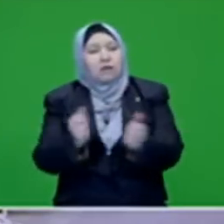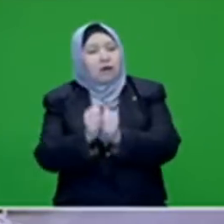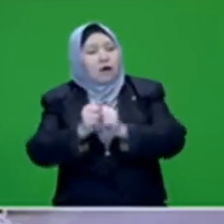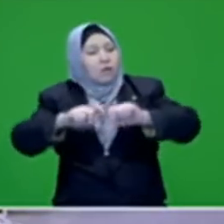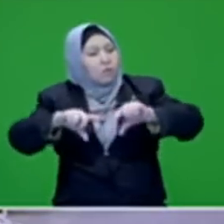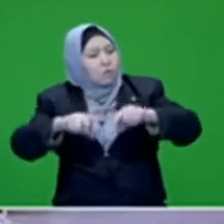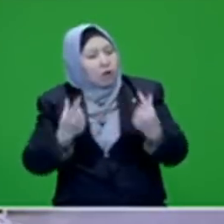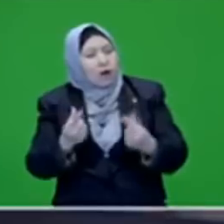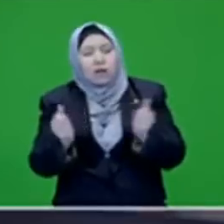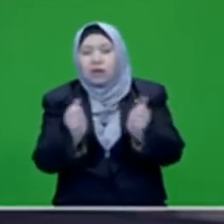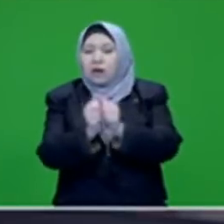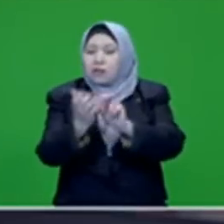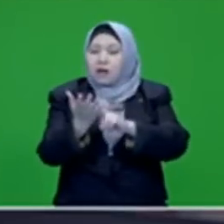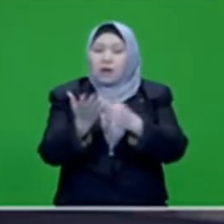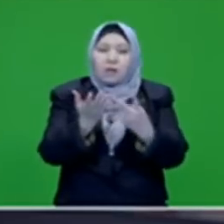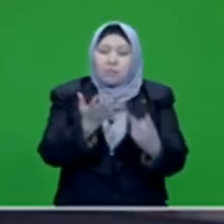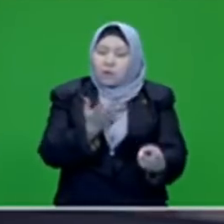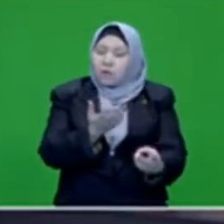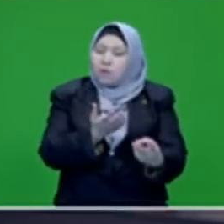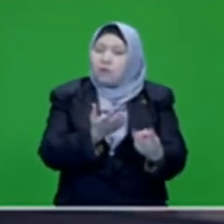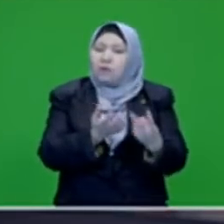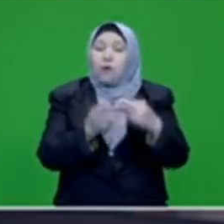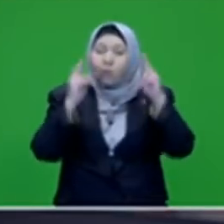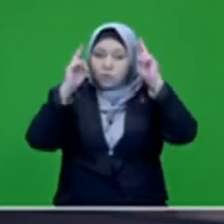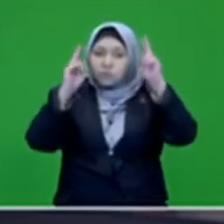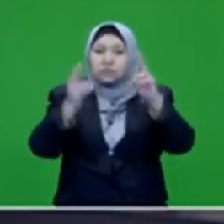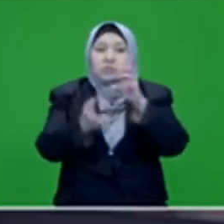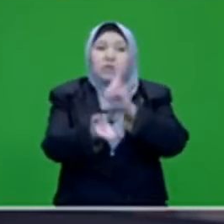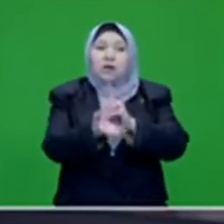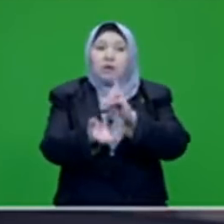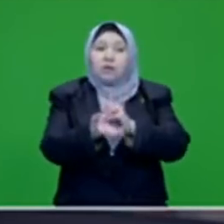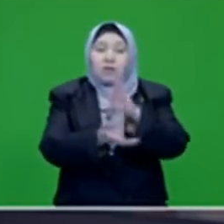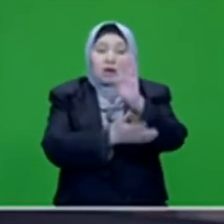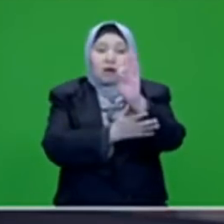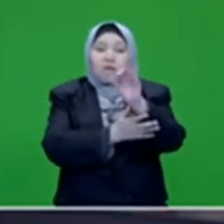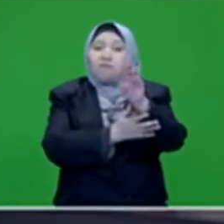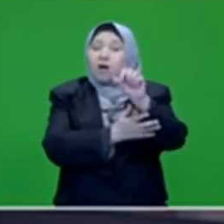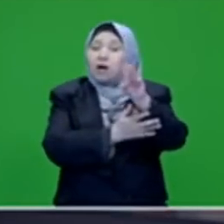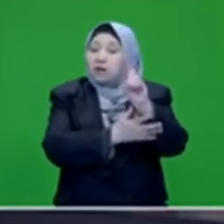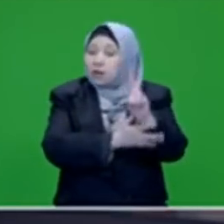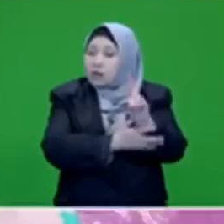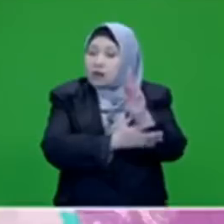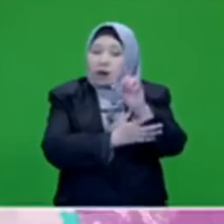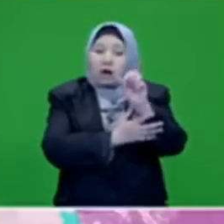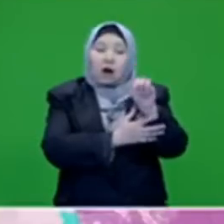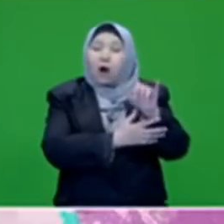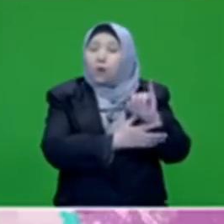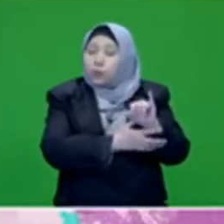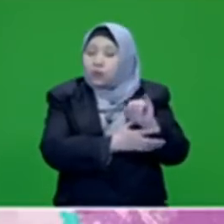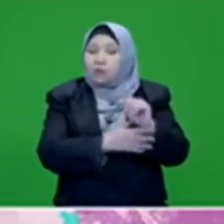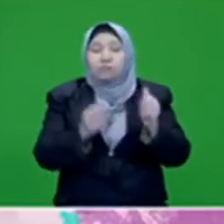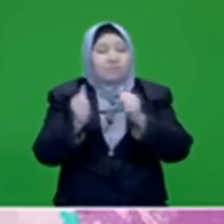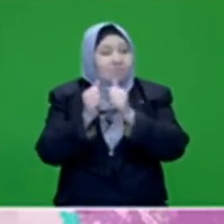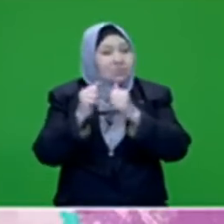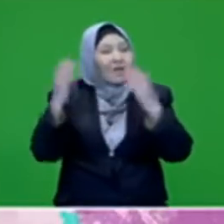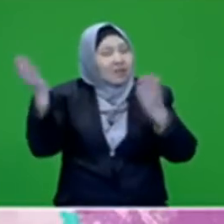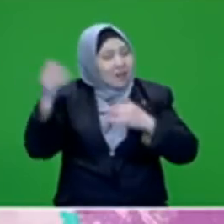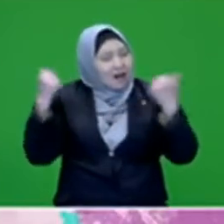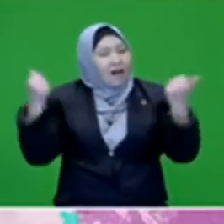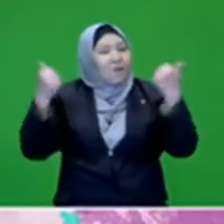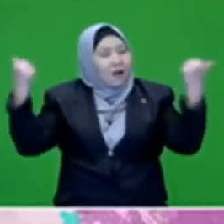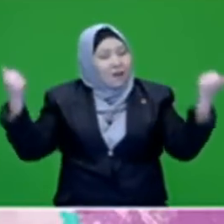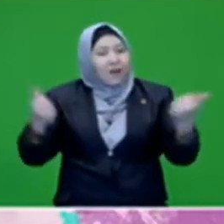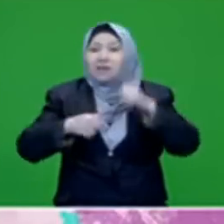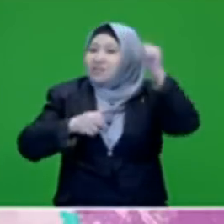tadabbur Al-Quran, iaitu Al-Fadil Ustaz Dr. Farid Ravi. Ya, mari sama-sama kita alu-alukan. Assalamualaikum Doktor.